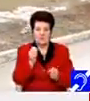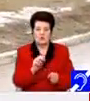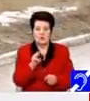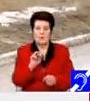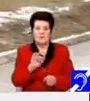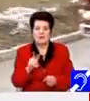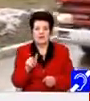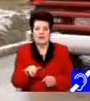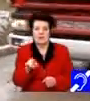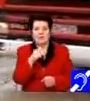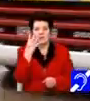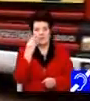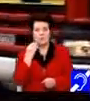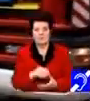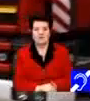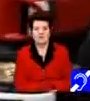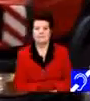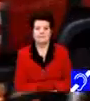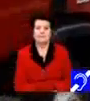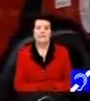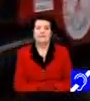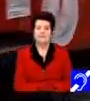din Republica Moldova.